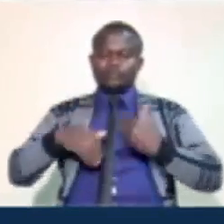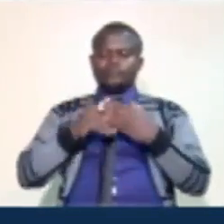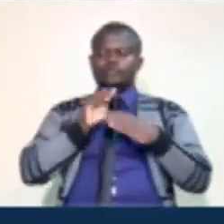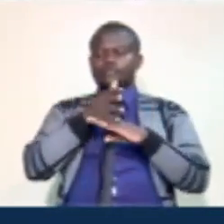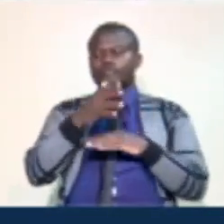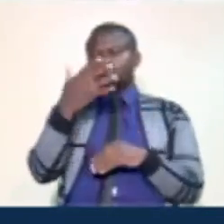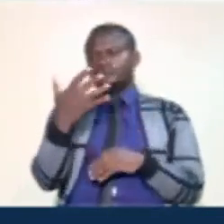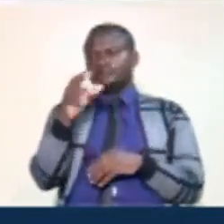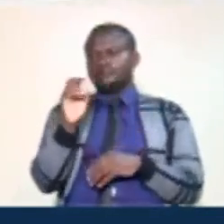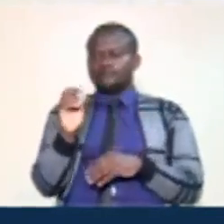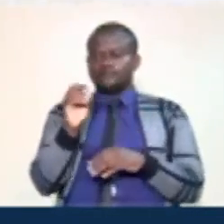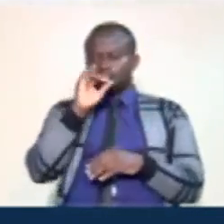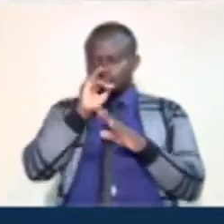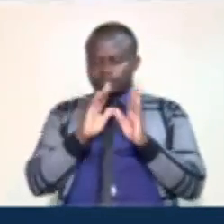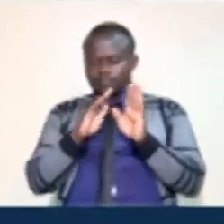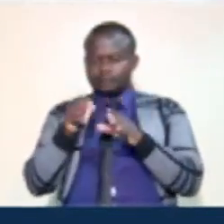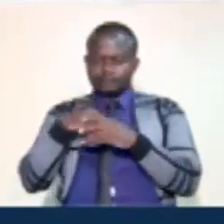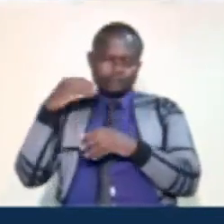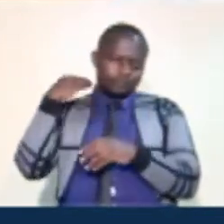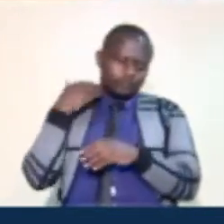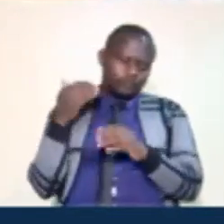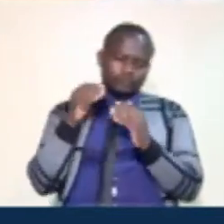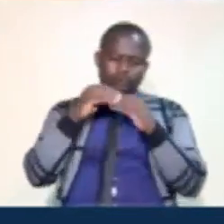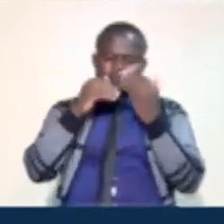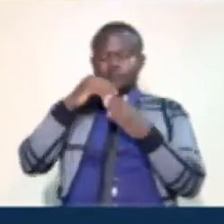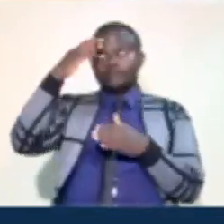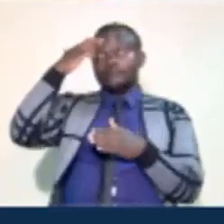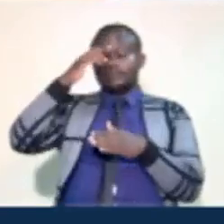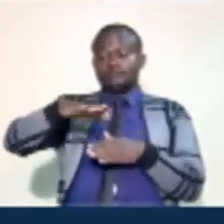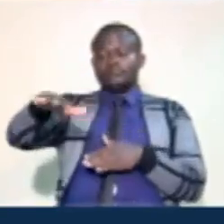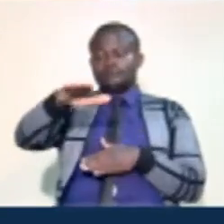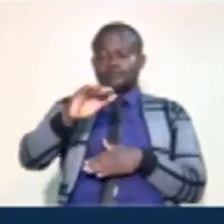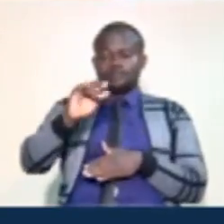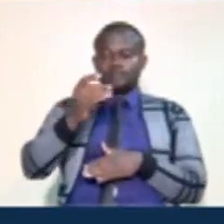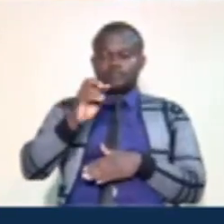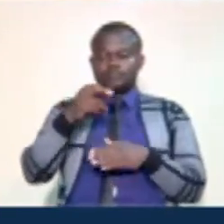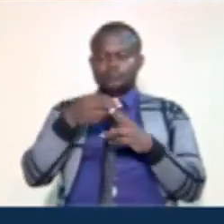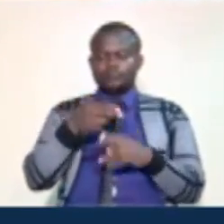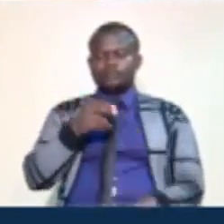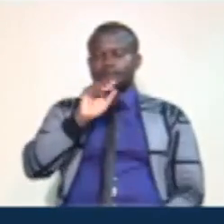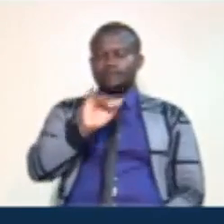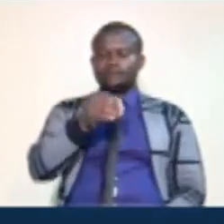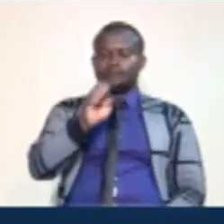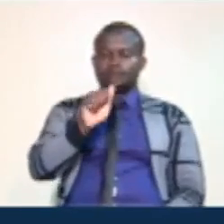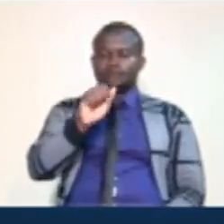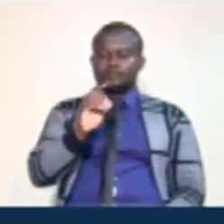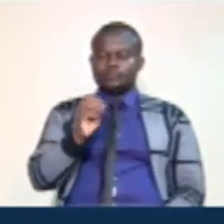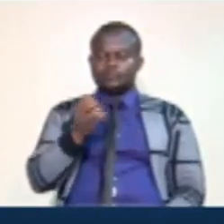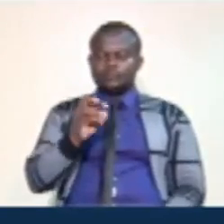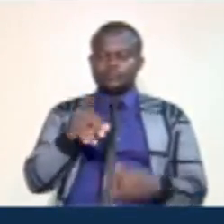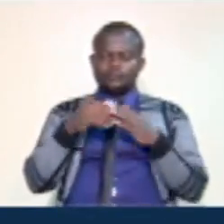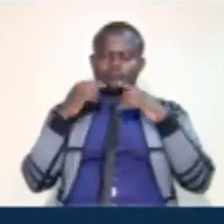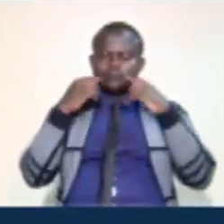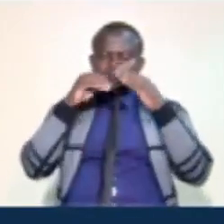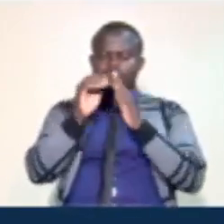irenga 500 y'Abatutsi bishwe muri Jenoside. Umuyobozi wa Ibuka mu Murenge wa Ndera Usengimana Jean d'Amour avuga ko tariki